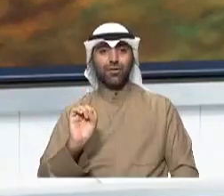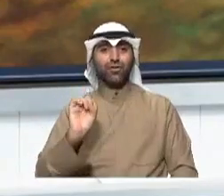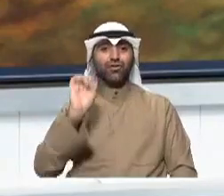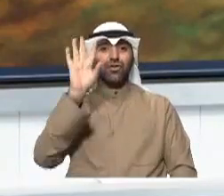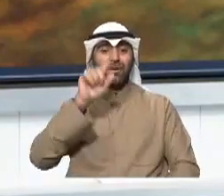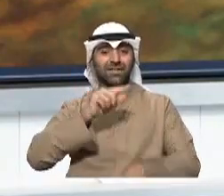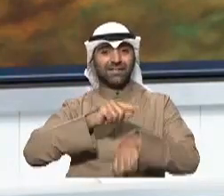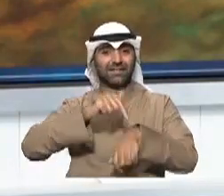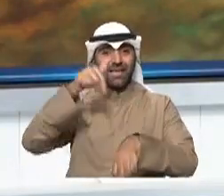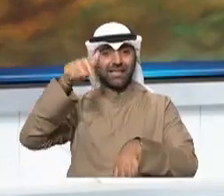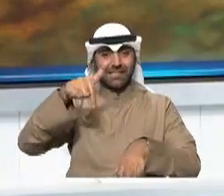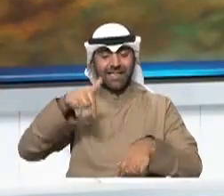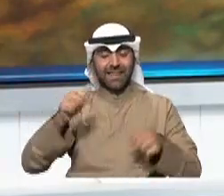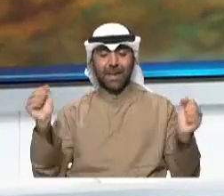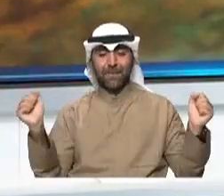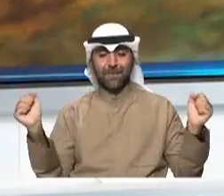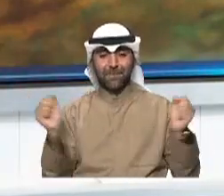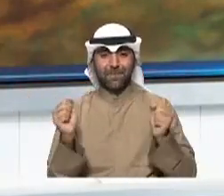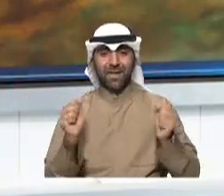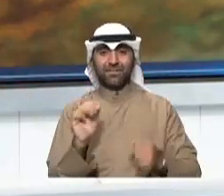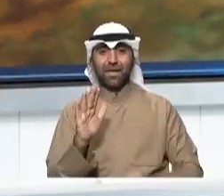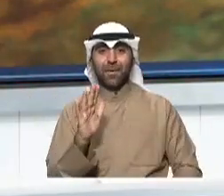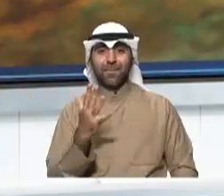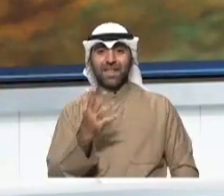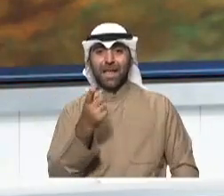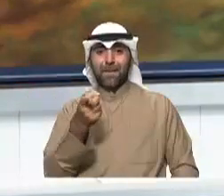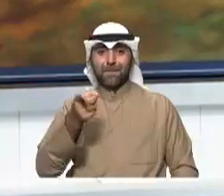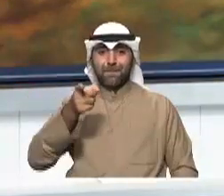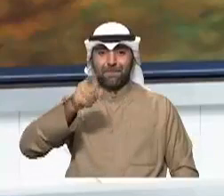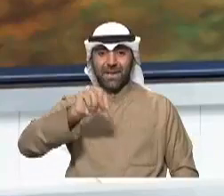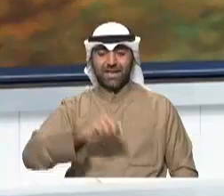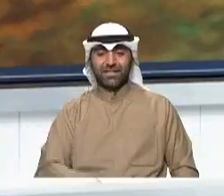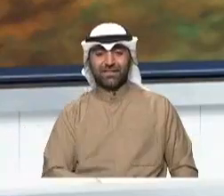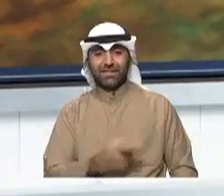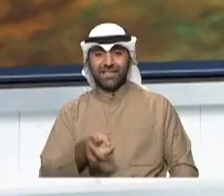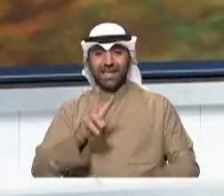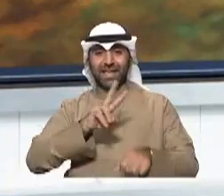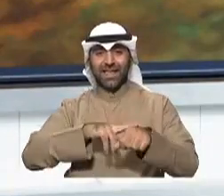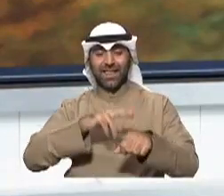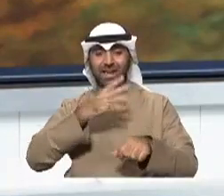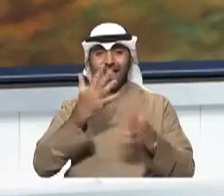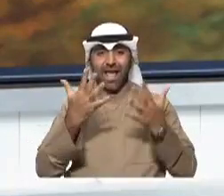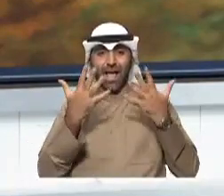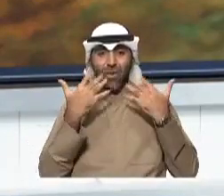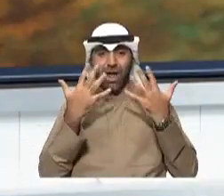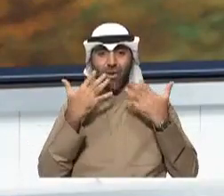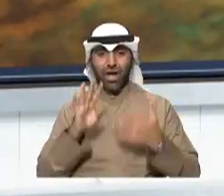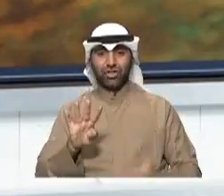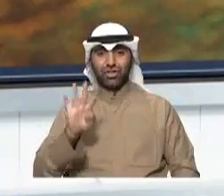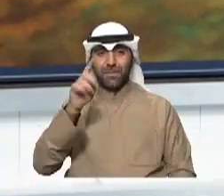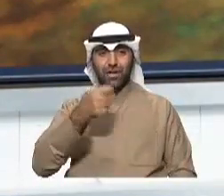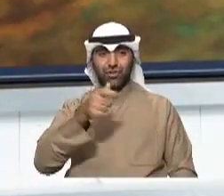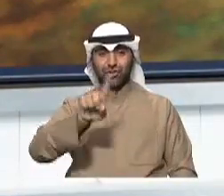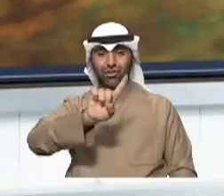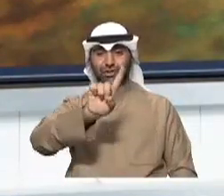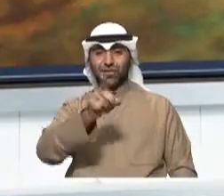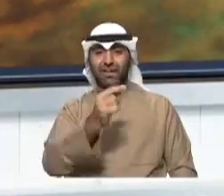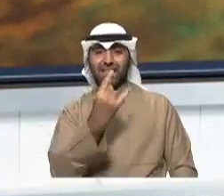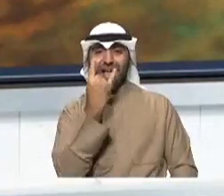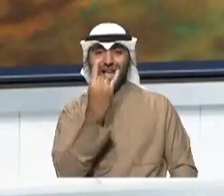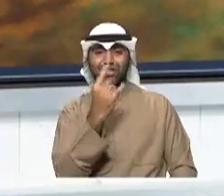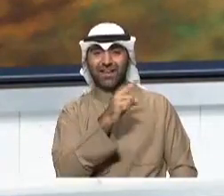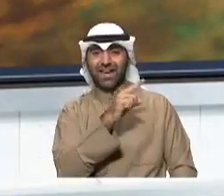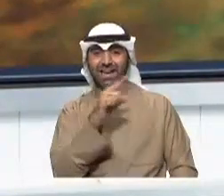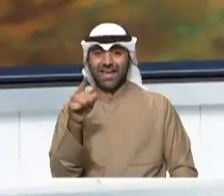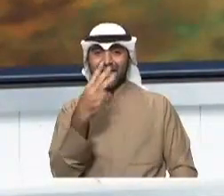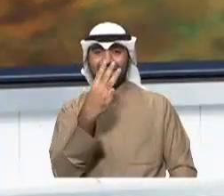15 درجة مئوية مع استمرار الرياح الشمالية الغربية خفيفة إلى معتدلة السرعة بشكل عام. منتصف نهار يوم الغد